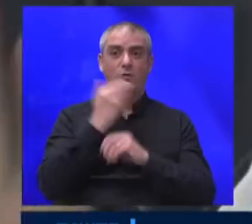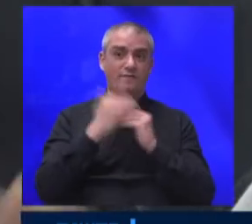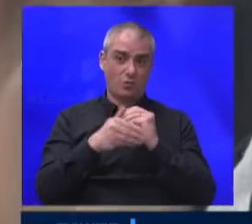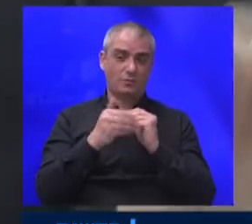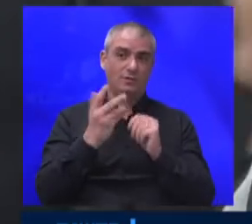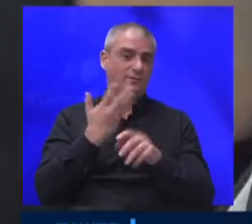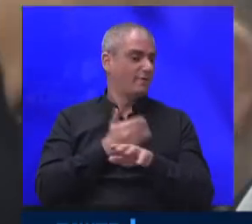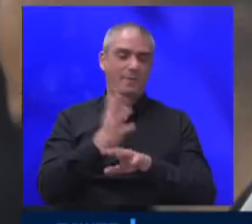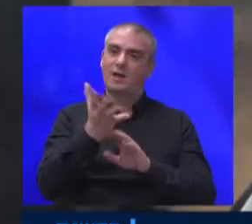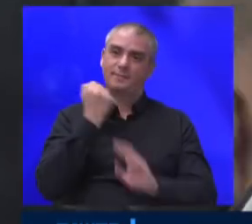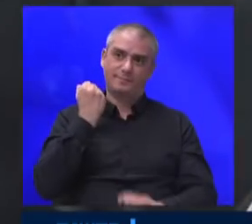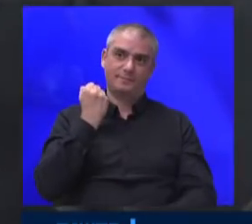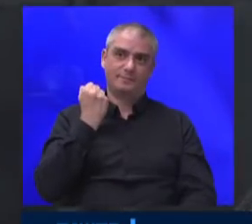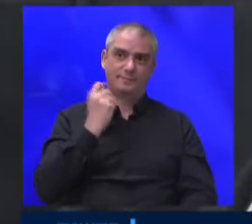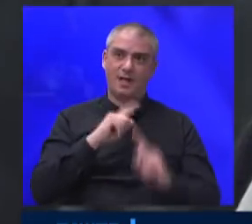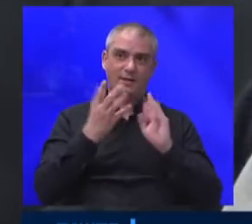נלקח.